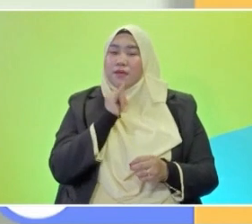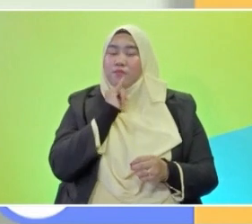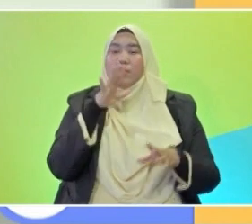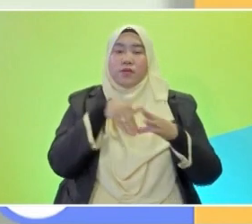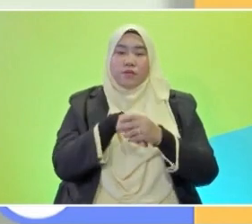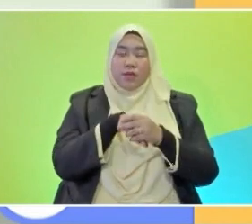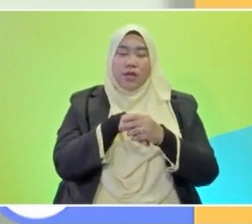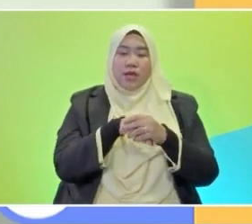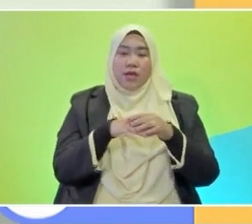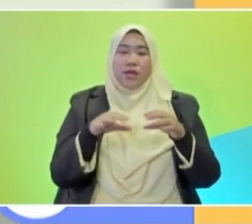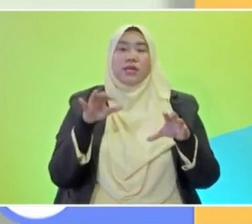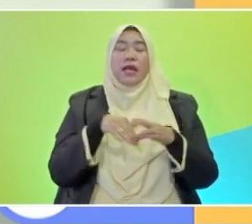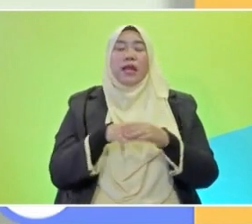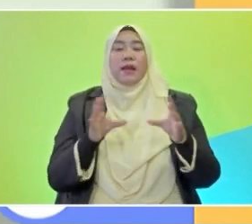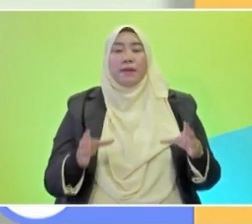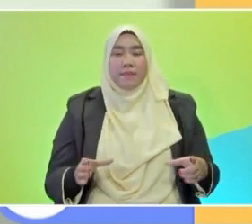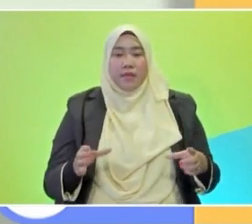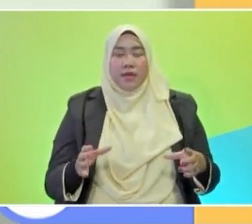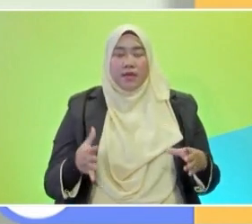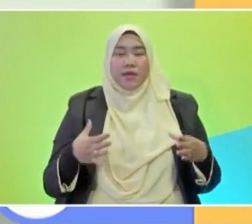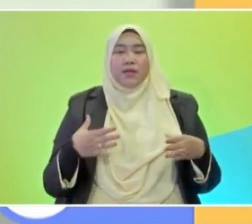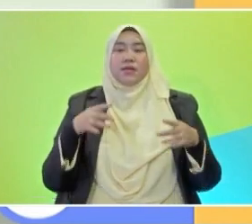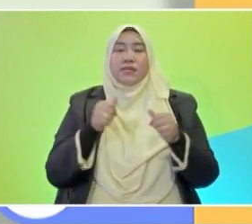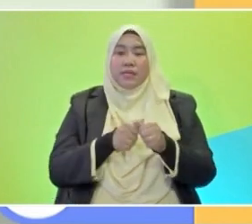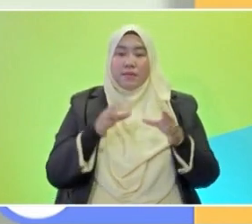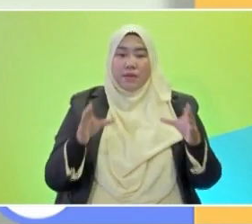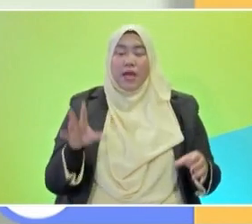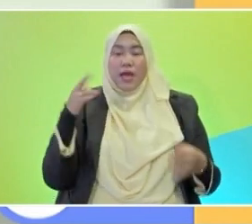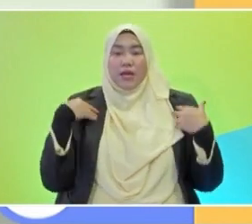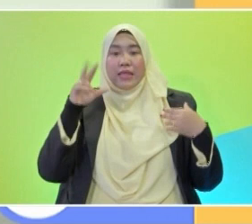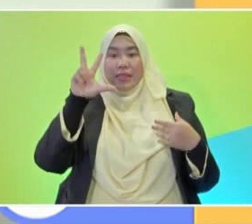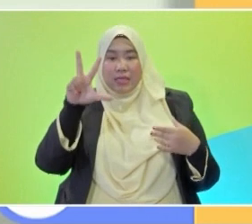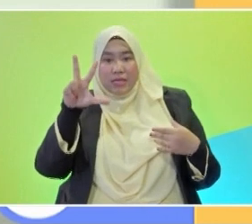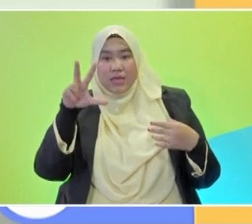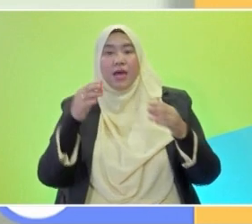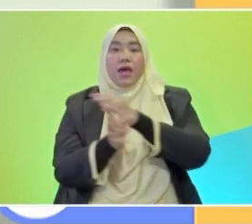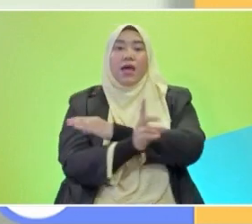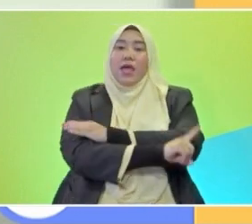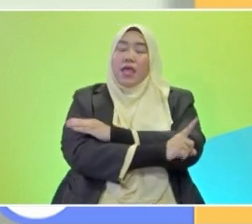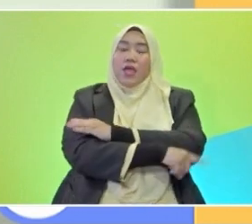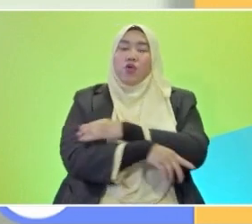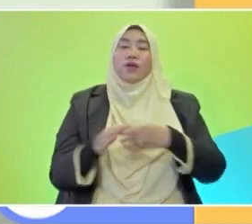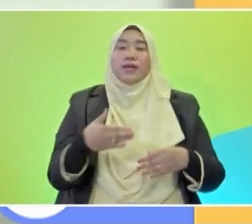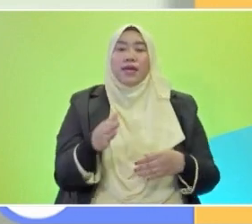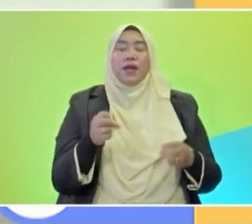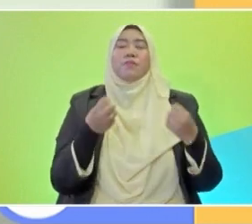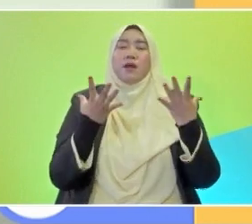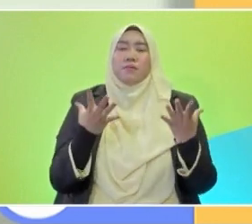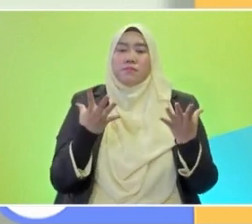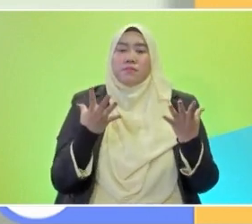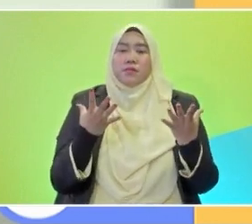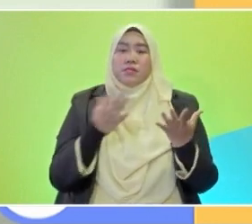ke dalam pinggang setiap pinggang mengandung tiga ekor ikan Berapakah jumlah ikan semuanya Oke angkat tangan